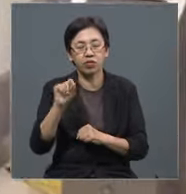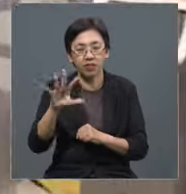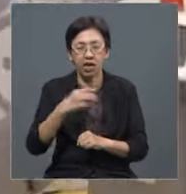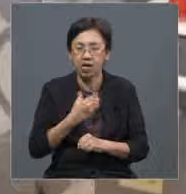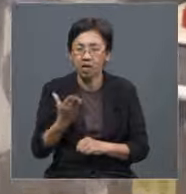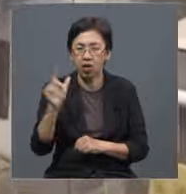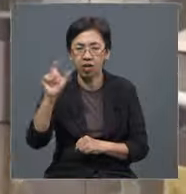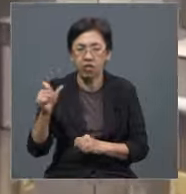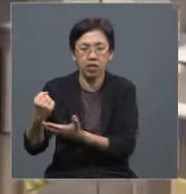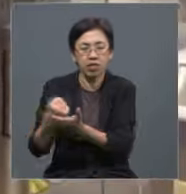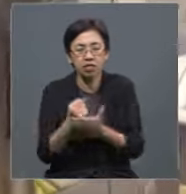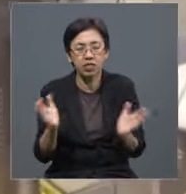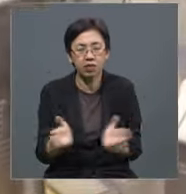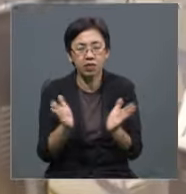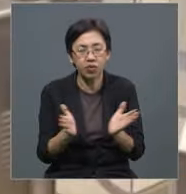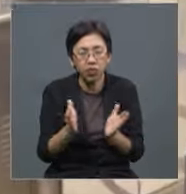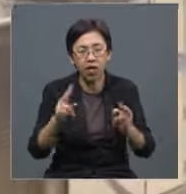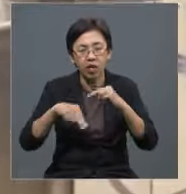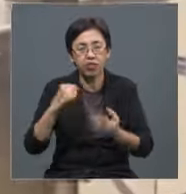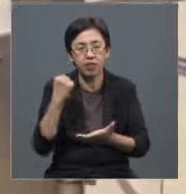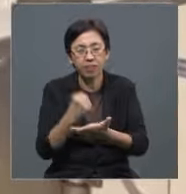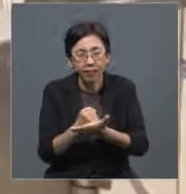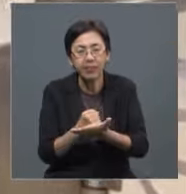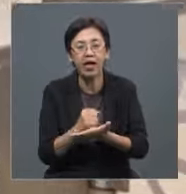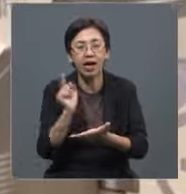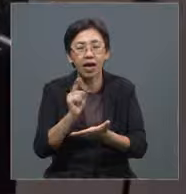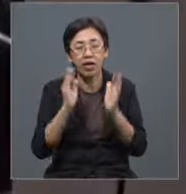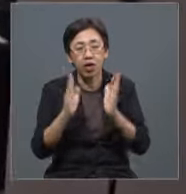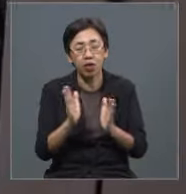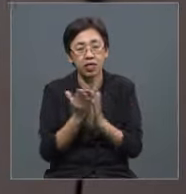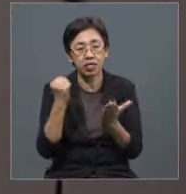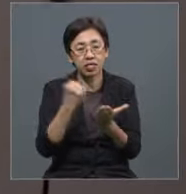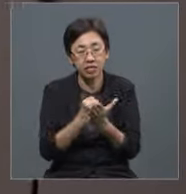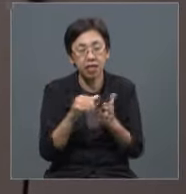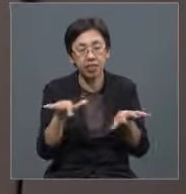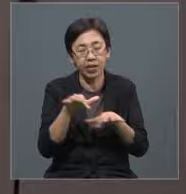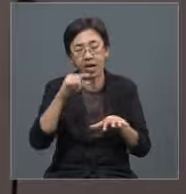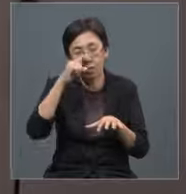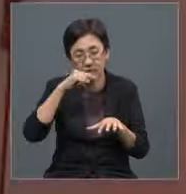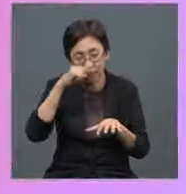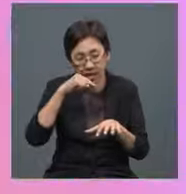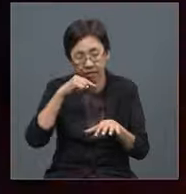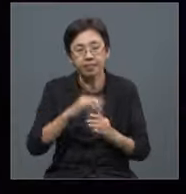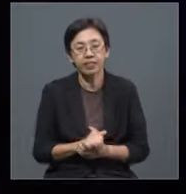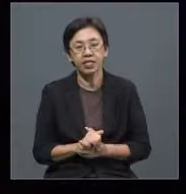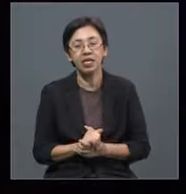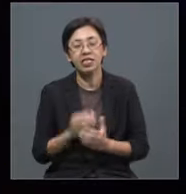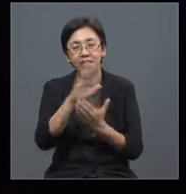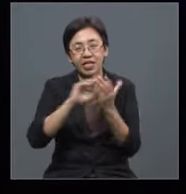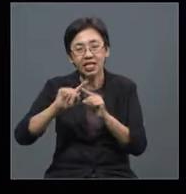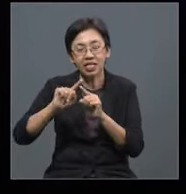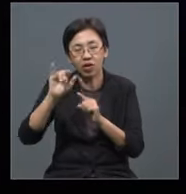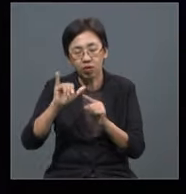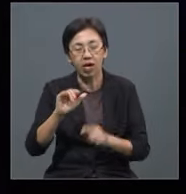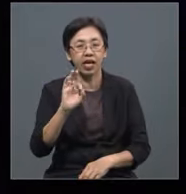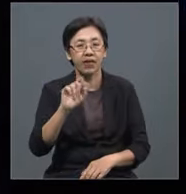ตาลีสนับสนุนยกเว้นการตรวจลงตราสำหรับผู้ถือหนังสือเดินทางธรรมดาของไทยในเขตเชงเก้นสนับสนุน